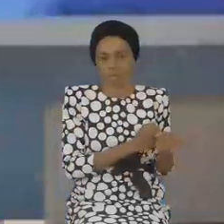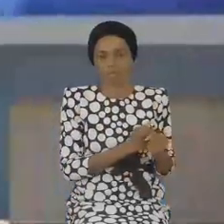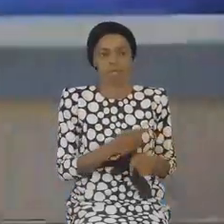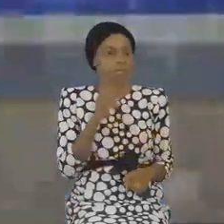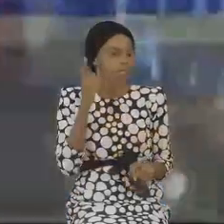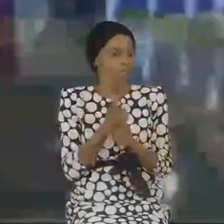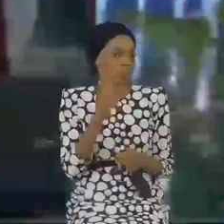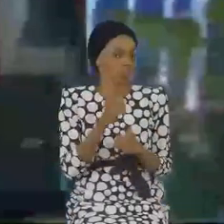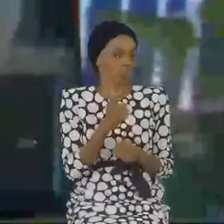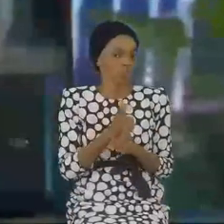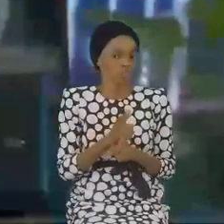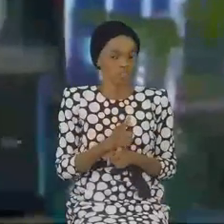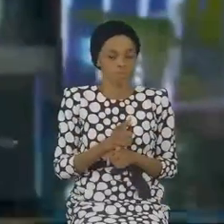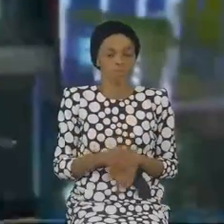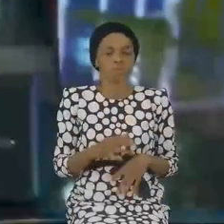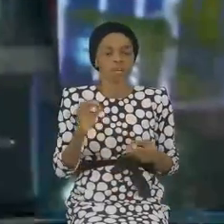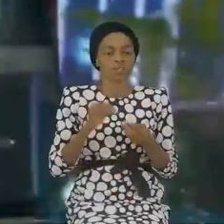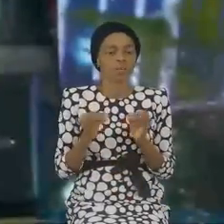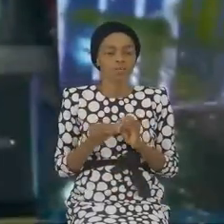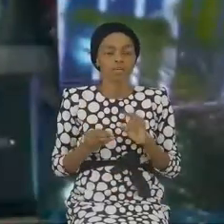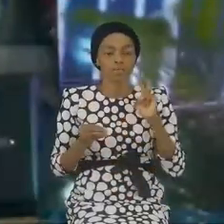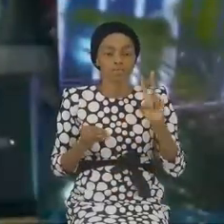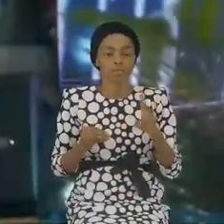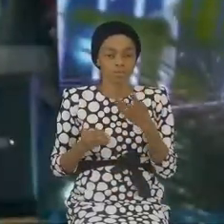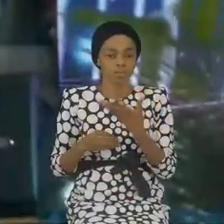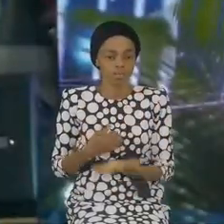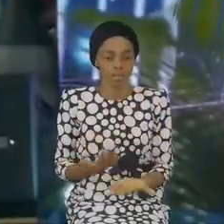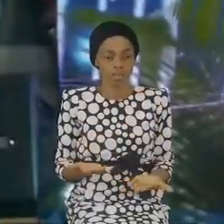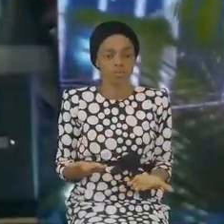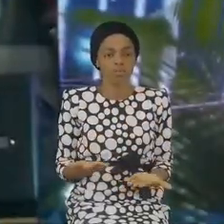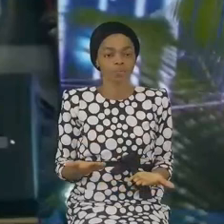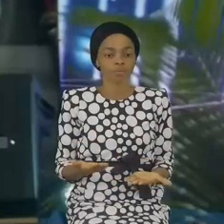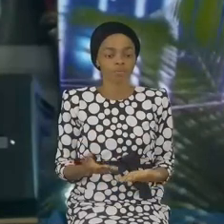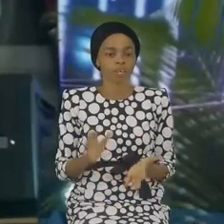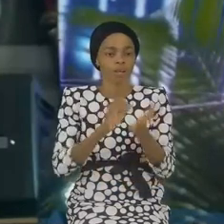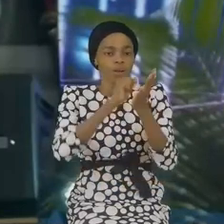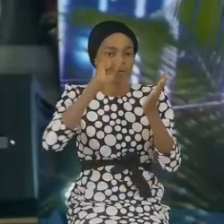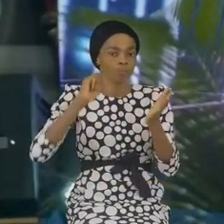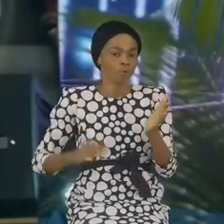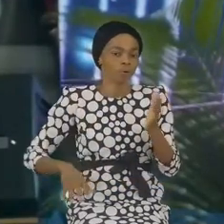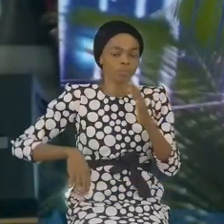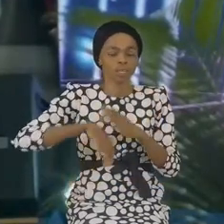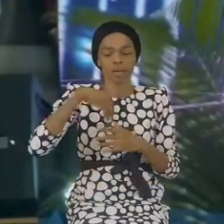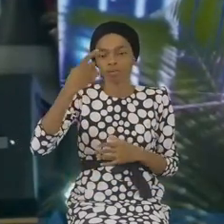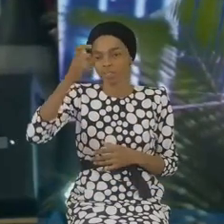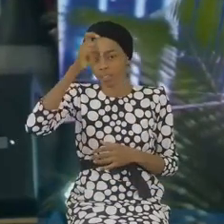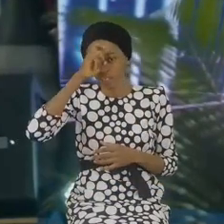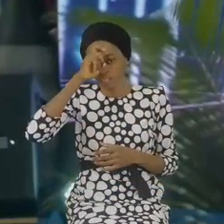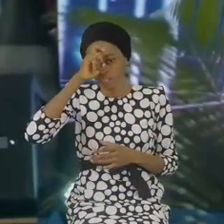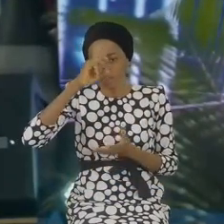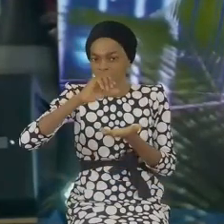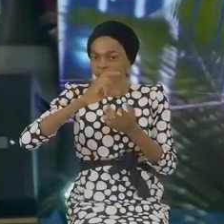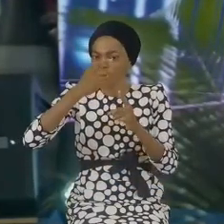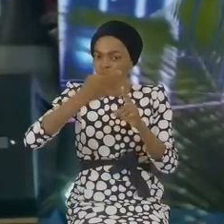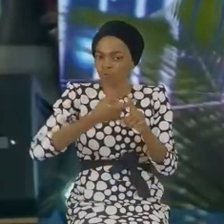justification. Voyons le deuxième élément, éradiquer, effacer, arracher l'Égypte de la vie du